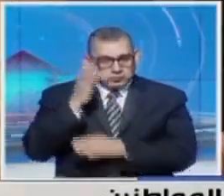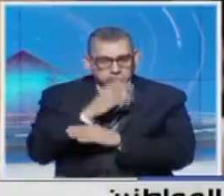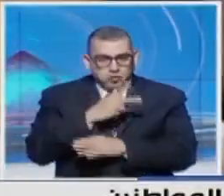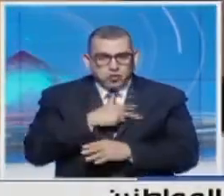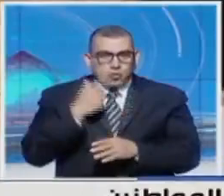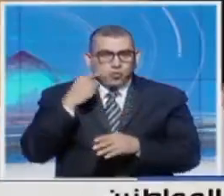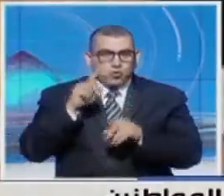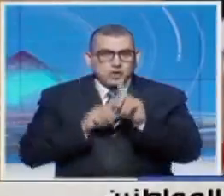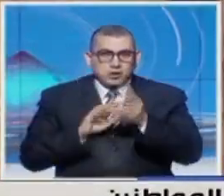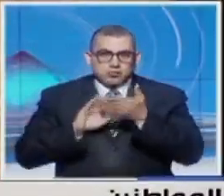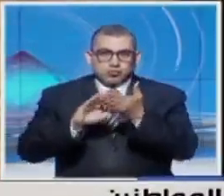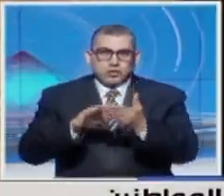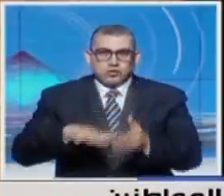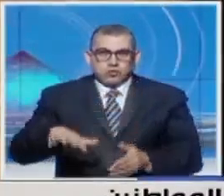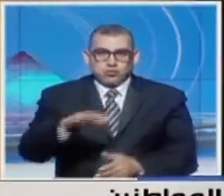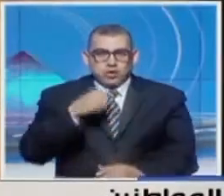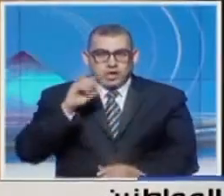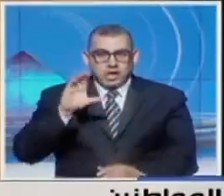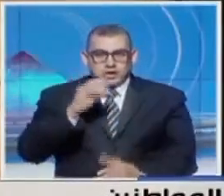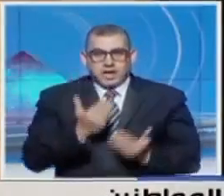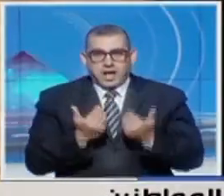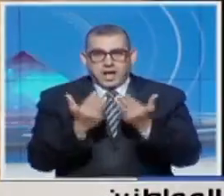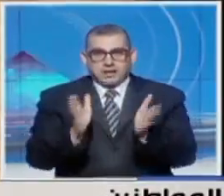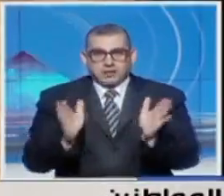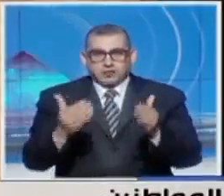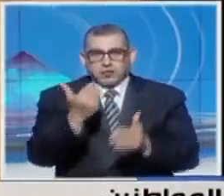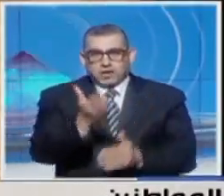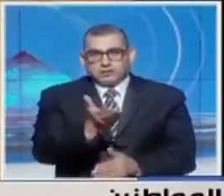الأمنية. هدية السيد الرئيس. شكرا.